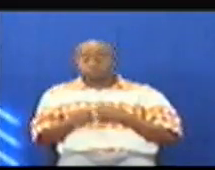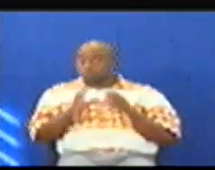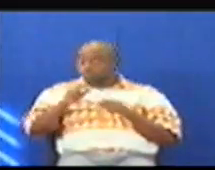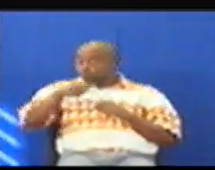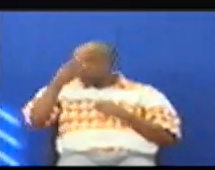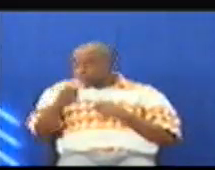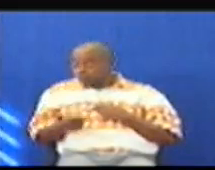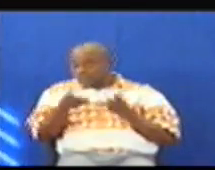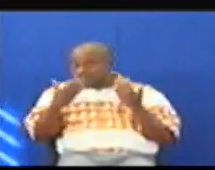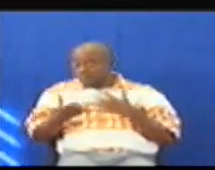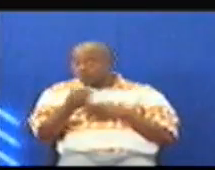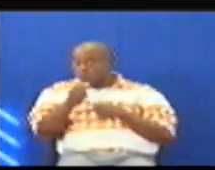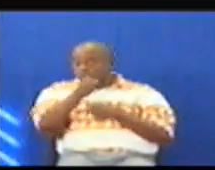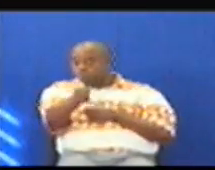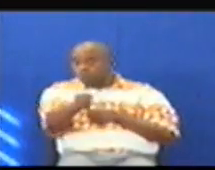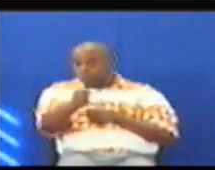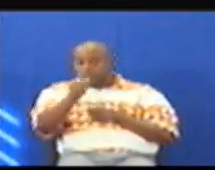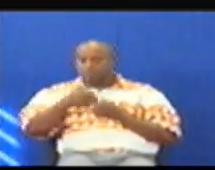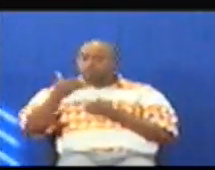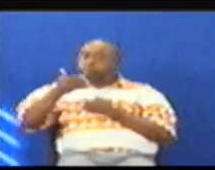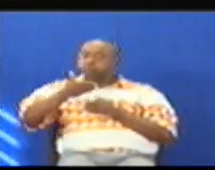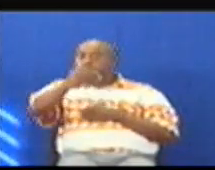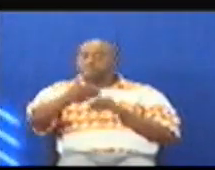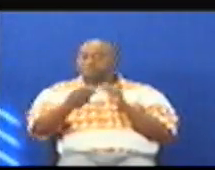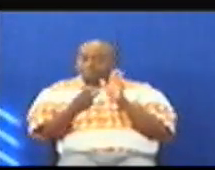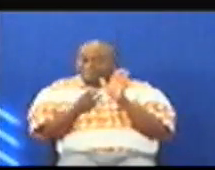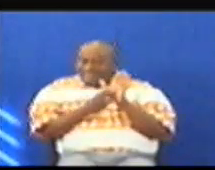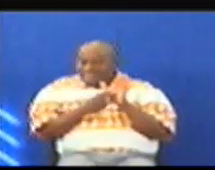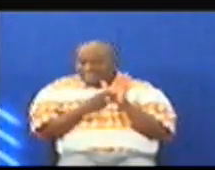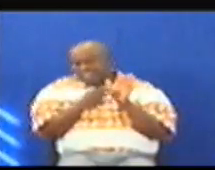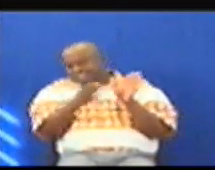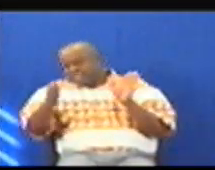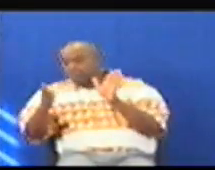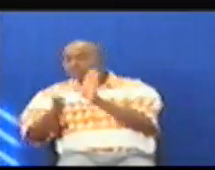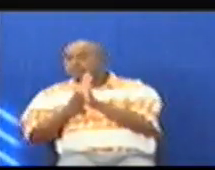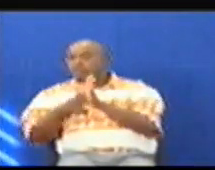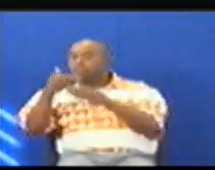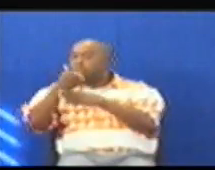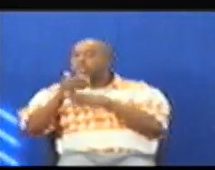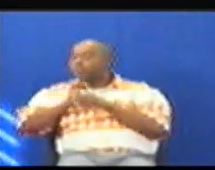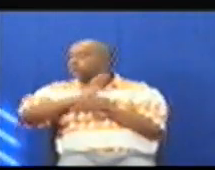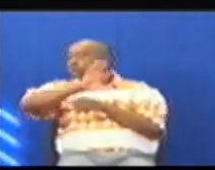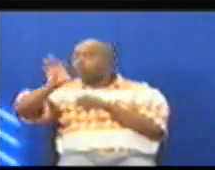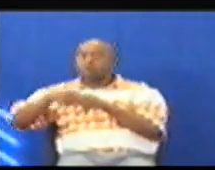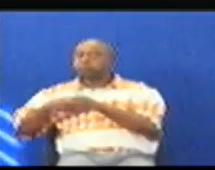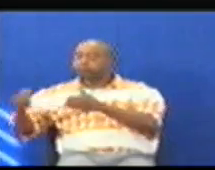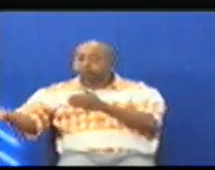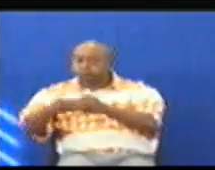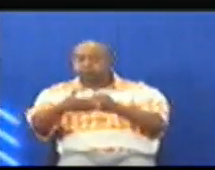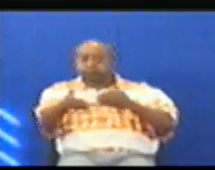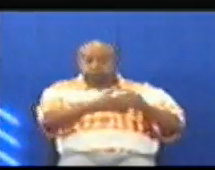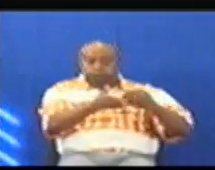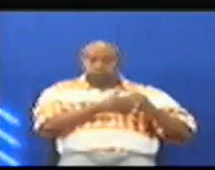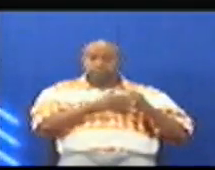hivi, Mheshimiwa Spika, ninachokuambia, baada ya miezi 8-9 company zote zita close na baadaye tutakuja